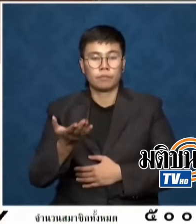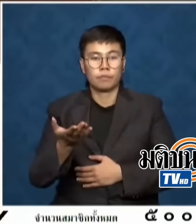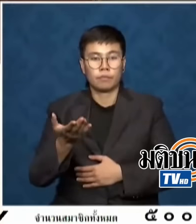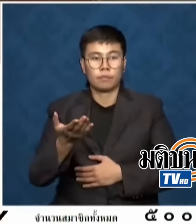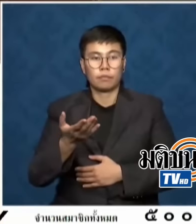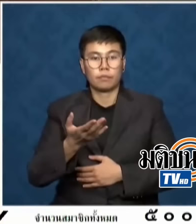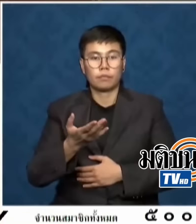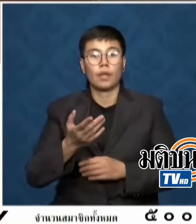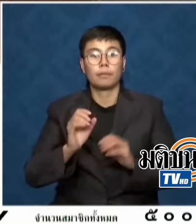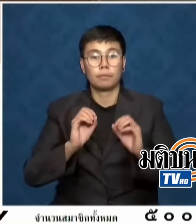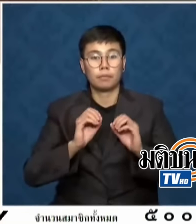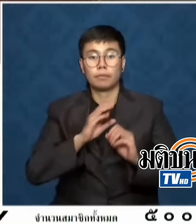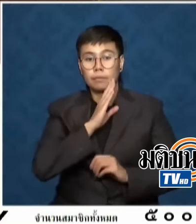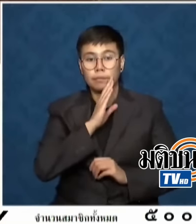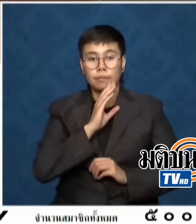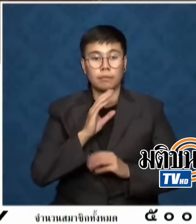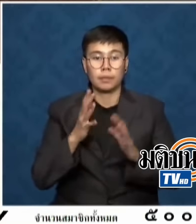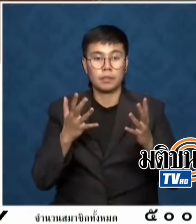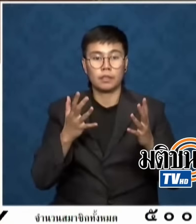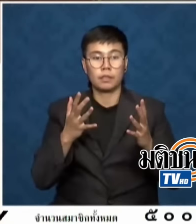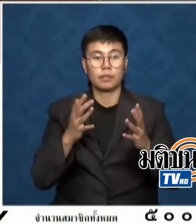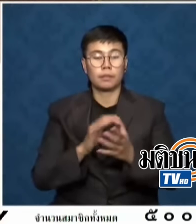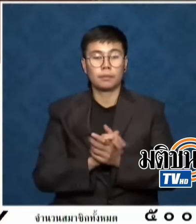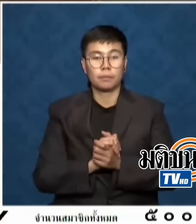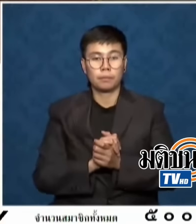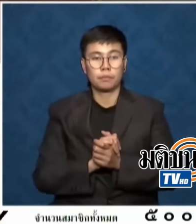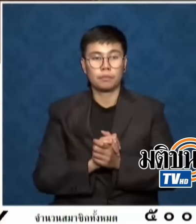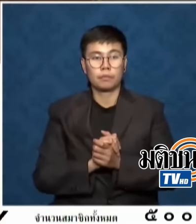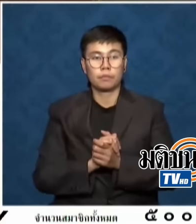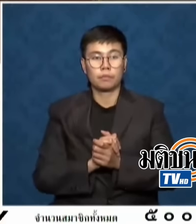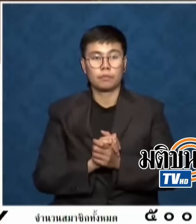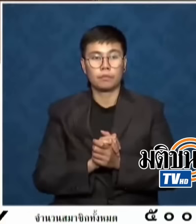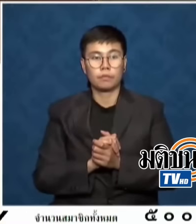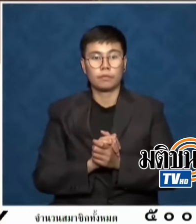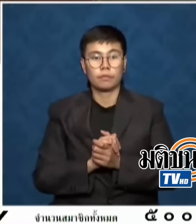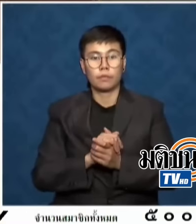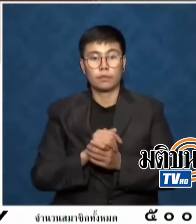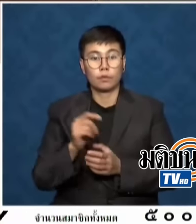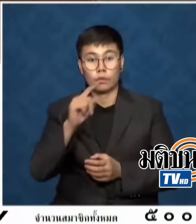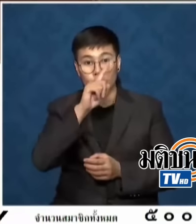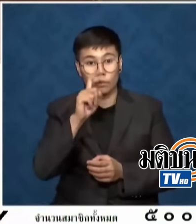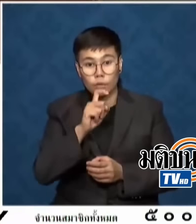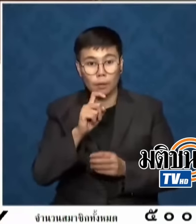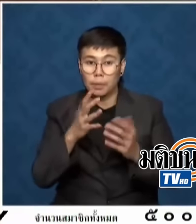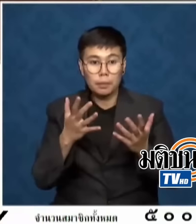ถ้าไม่มีนะครับแล้วก็ไม่ติดใจนะครับ